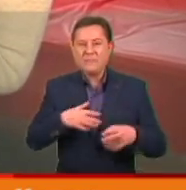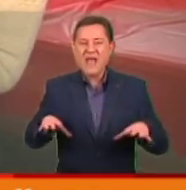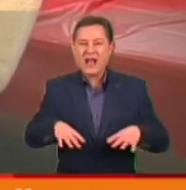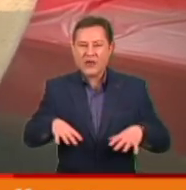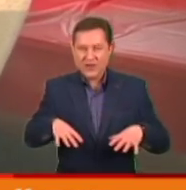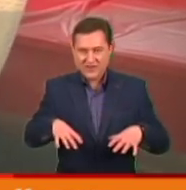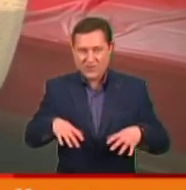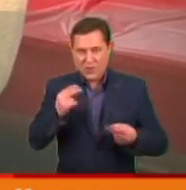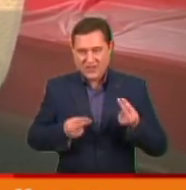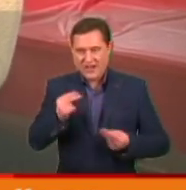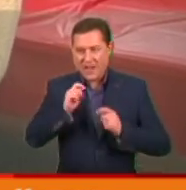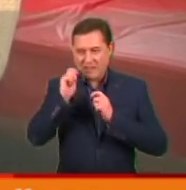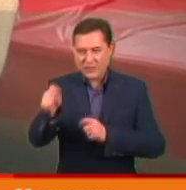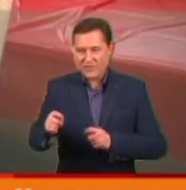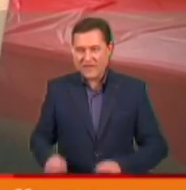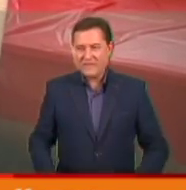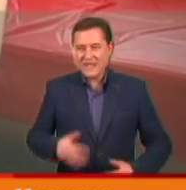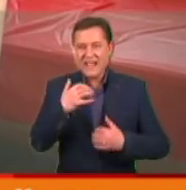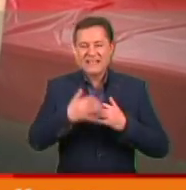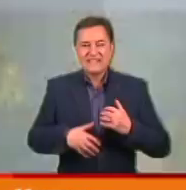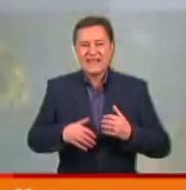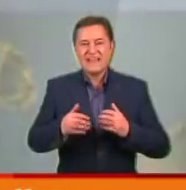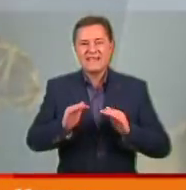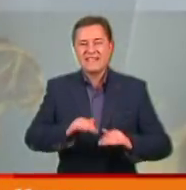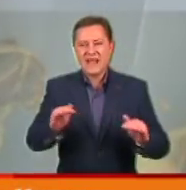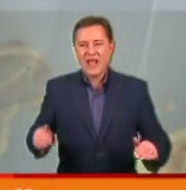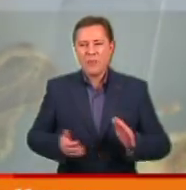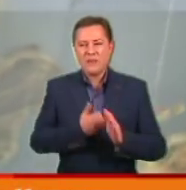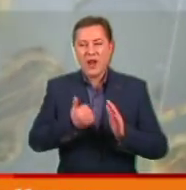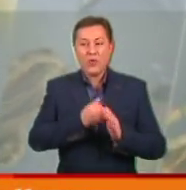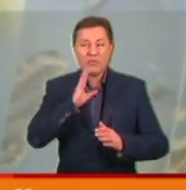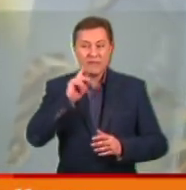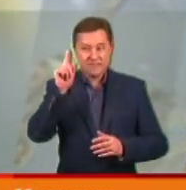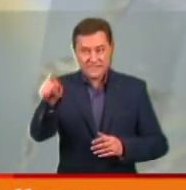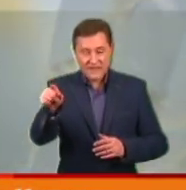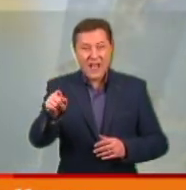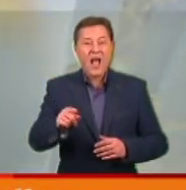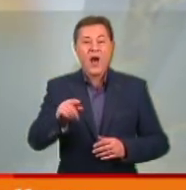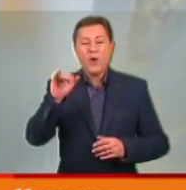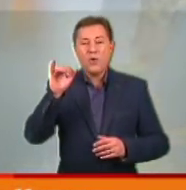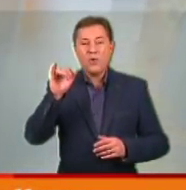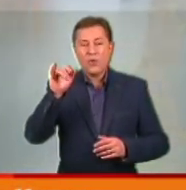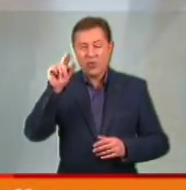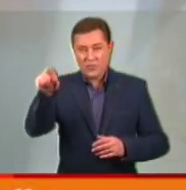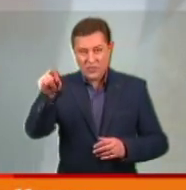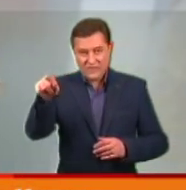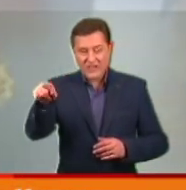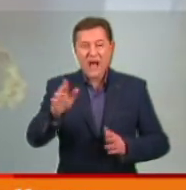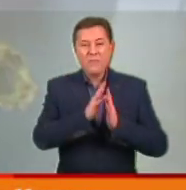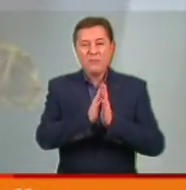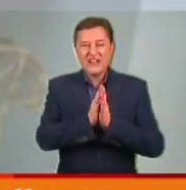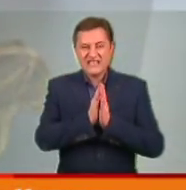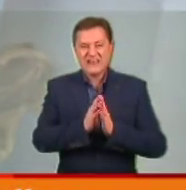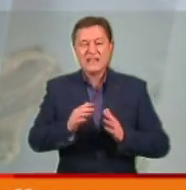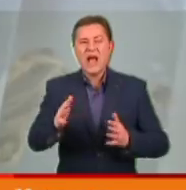яка. Серед вдячних дітлахів бракує маленької Даринки Тимошенко. На Новий рік у Діда Мороза 9-річна дівчинка